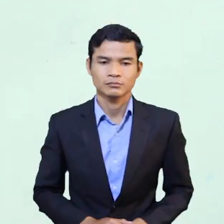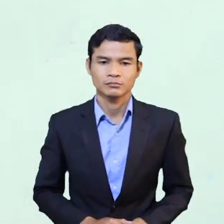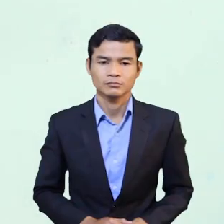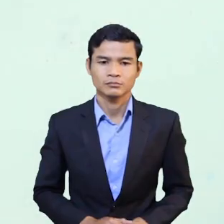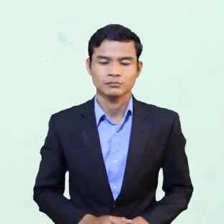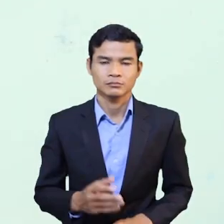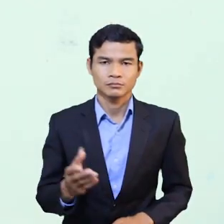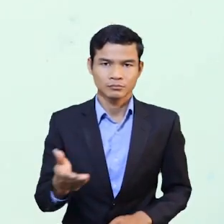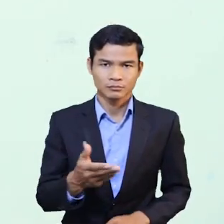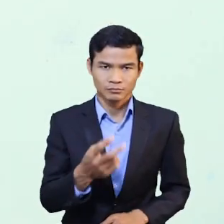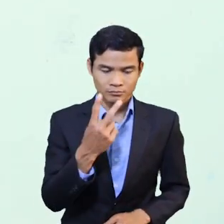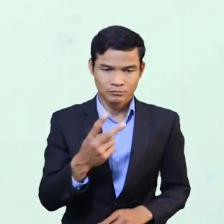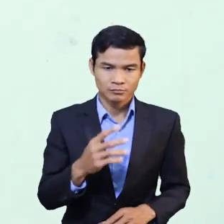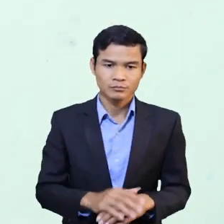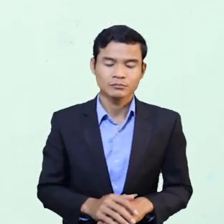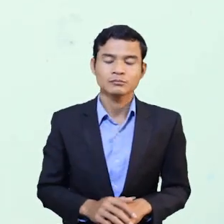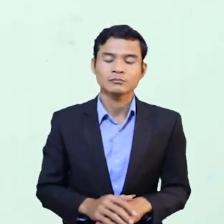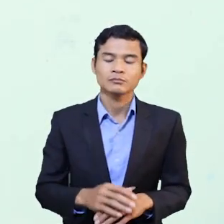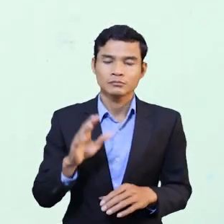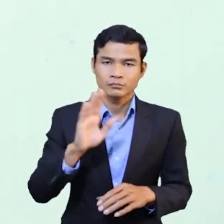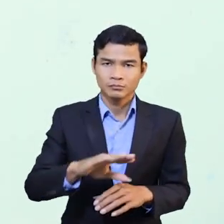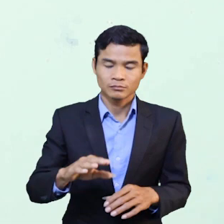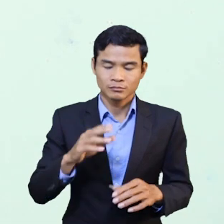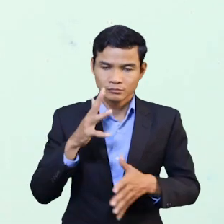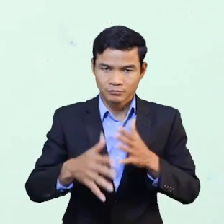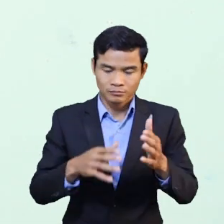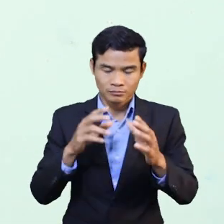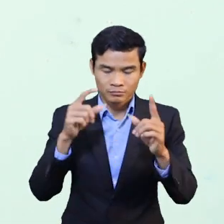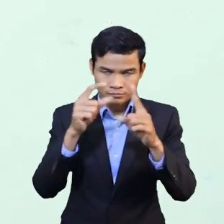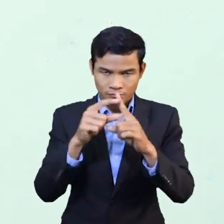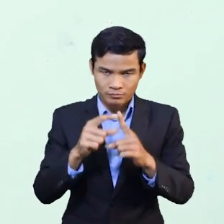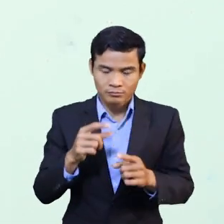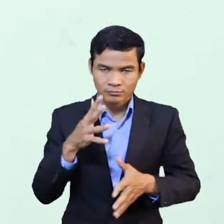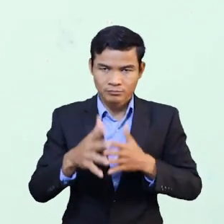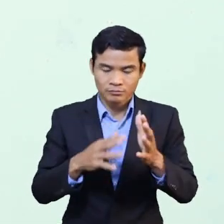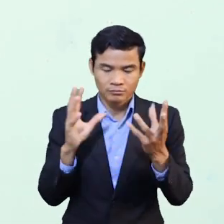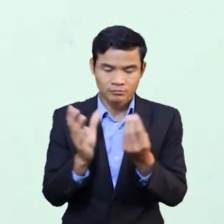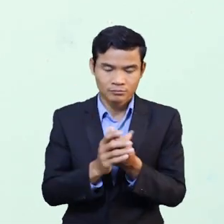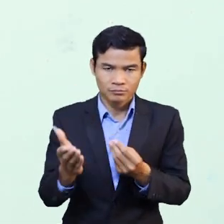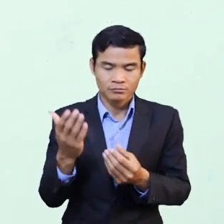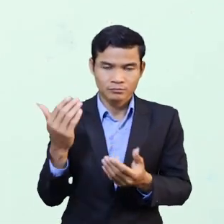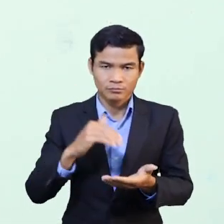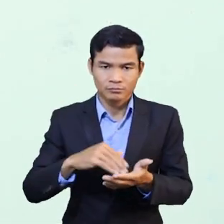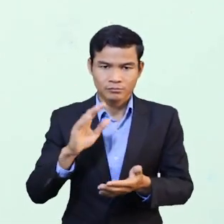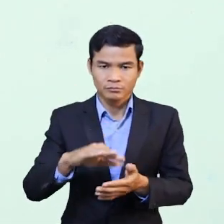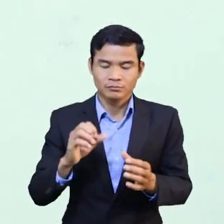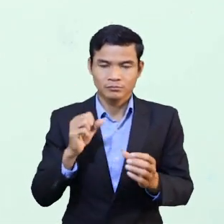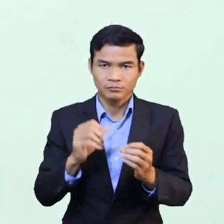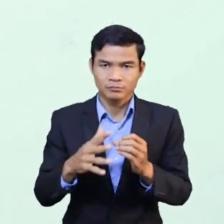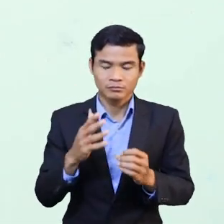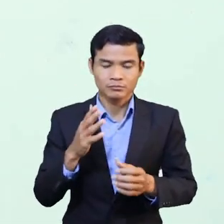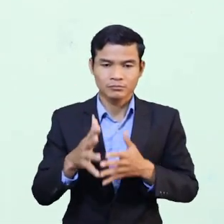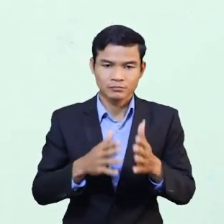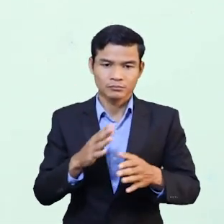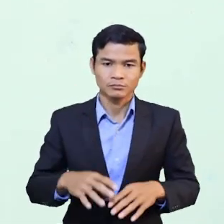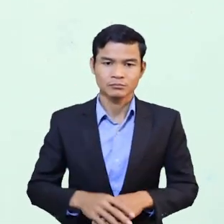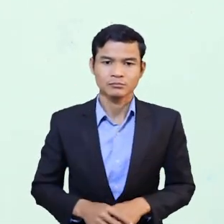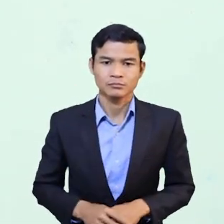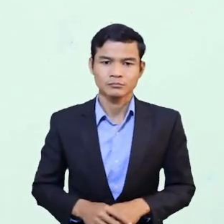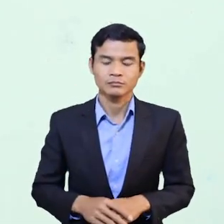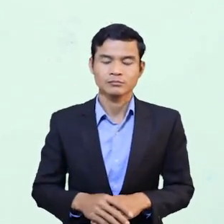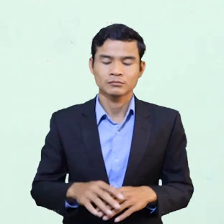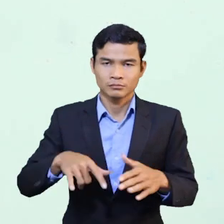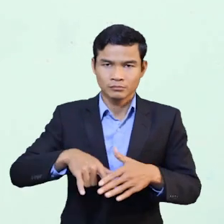cha đối sách con tặng ạc này cha con cho rùm ăn pìa chỉ mùi nhạc rùi tặng ạc này nó con cha lấy dân chập đam án